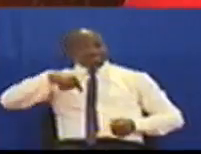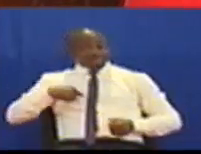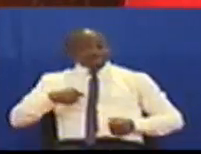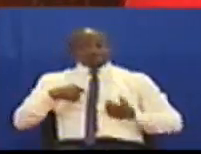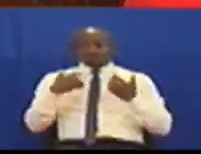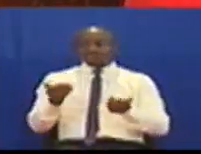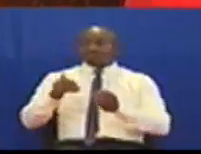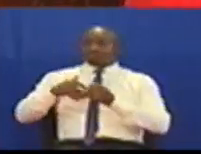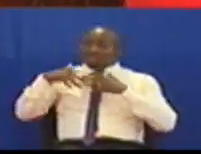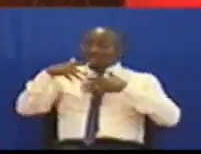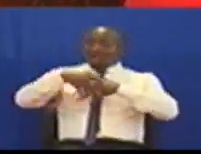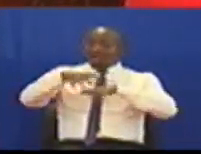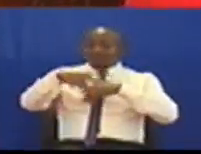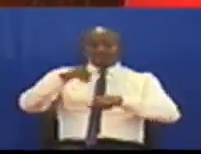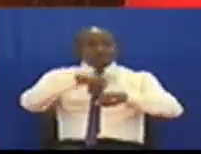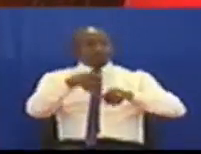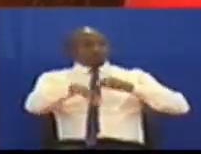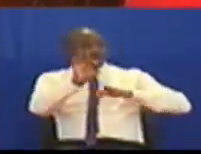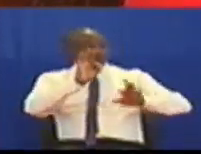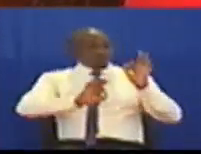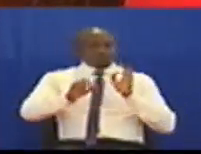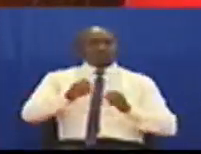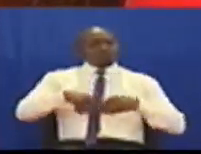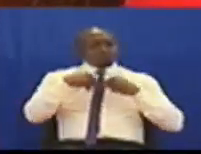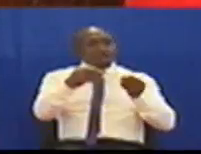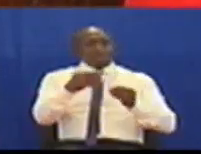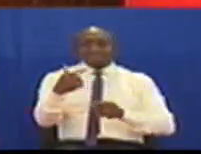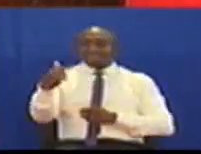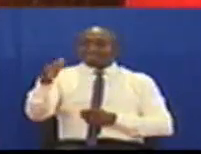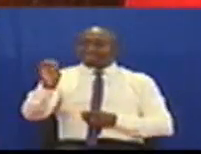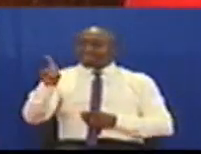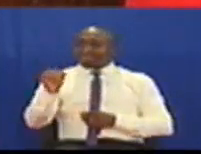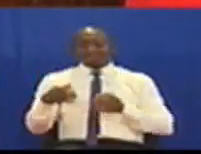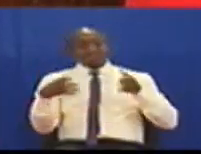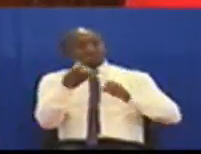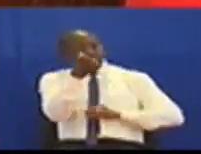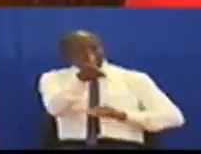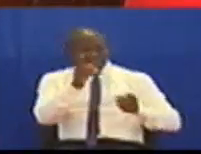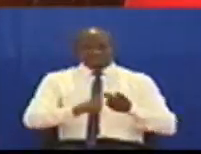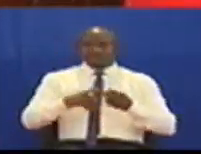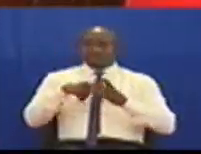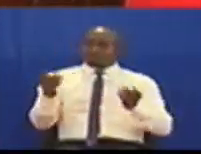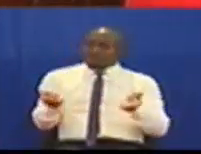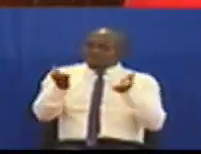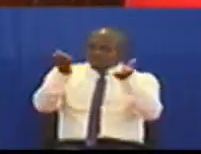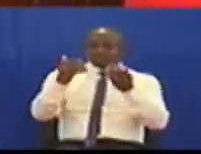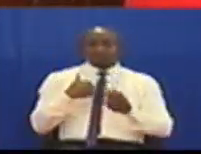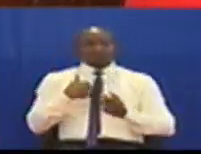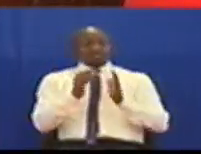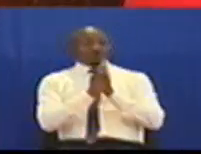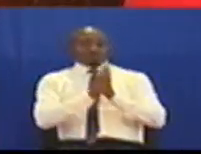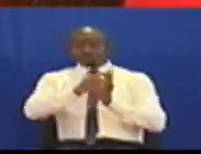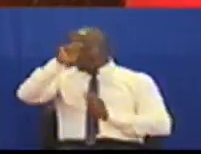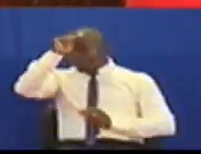wakati wa uchaguzi, tuone kwamba zile tenda tunawapa vile vikundi waweze kujilinda. Otherwise mheshimiwa nakushukuru sana